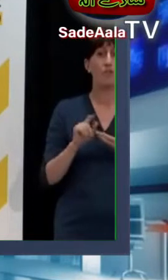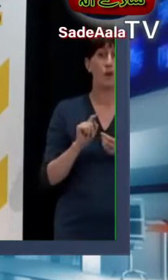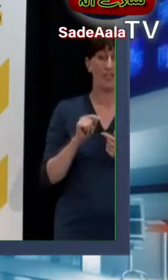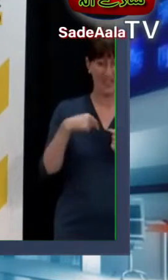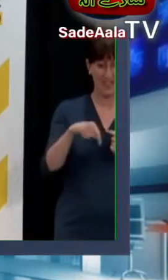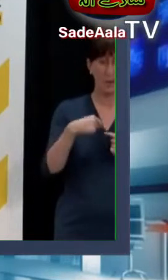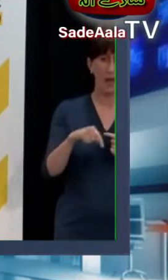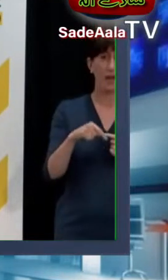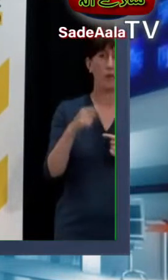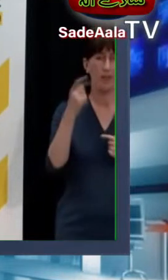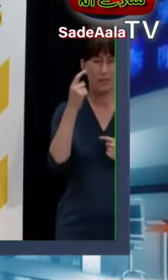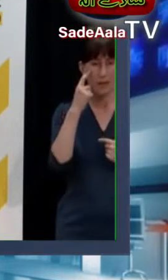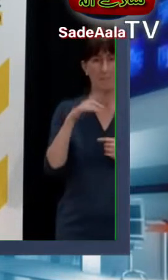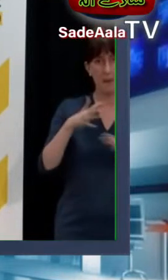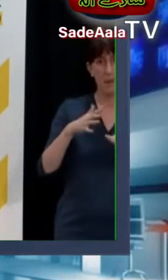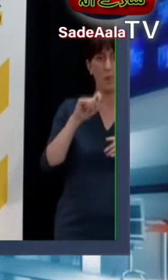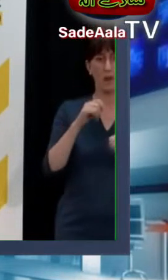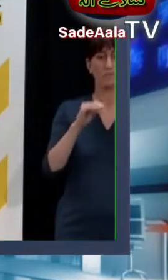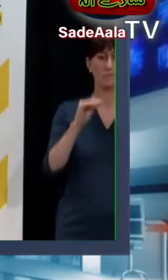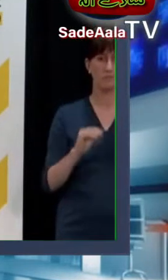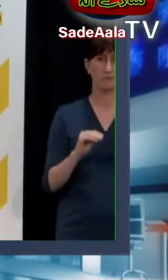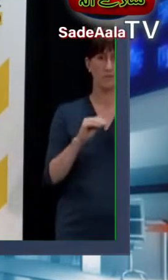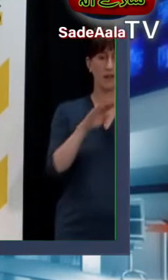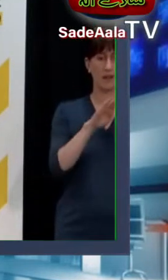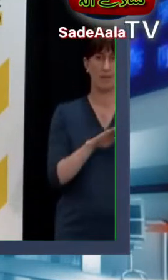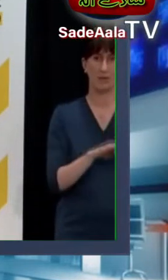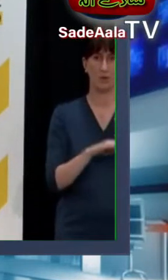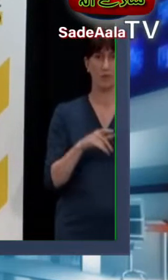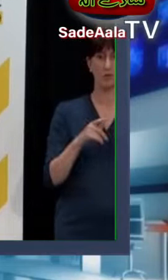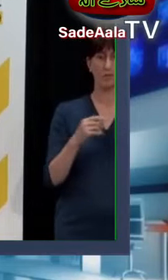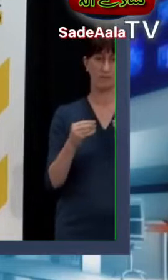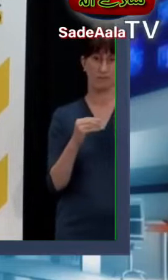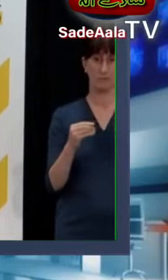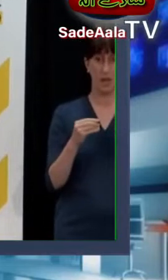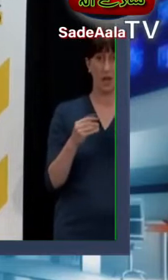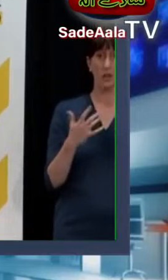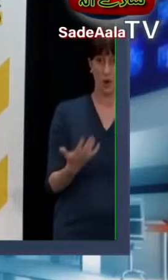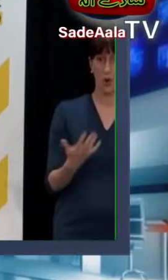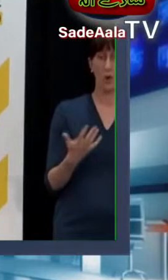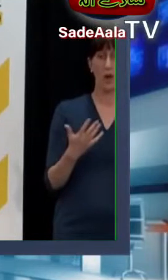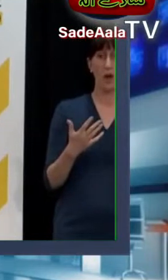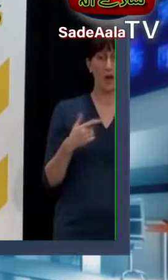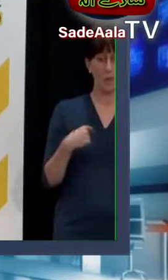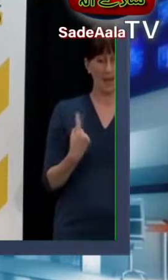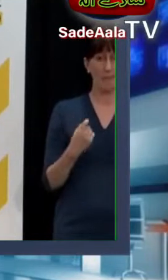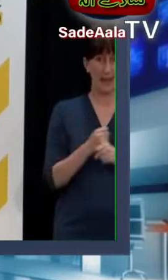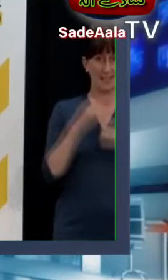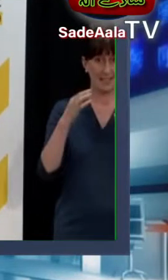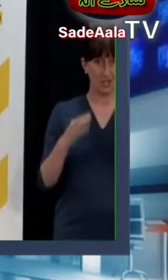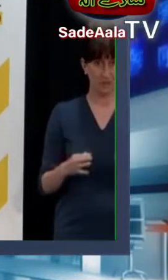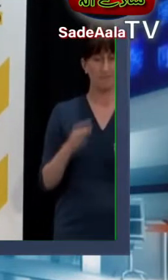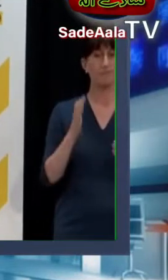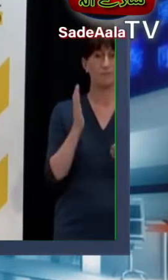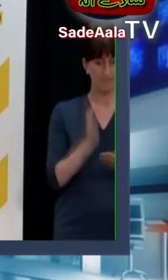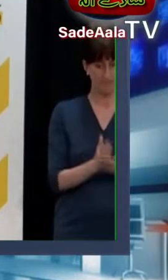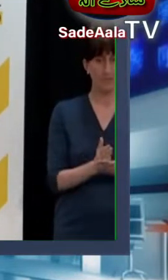ਵਿੱਚ ਲੈਵਲ 3 ਦਾ ਸਟੈਪ 2 ਲਾਗੂ ਕਰ ਦਿੱਤਾ ਜਾਵੇਗਾ ਇਹ ਸਟੈਪ 2 ਦੇ ਨਿਯਮ ਕੁਝ ਇਸ ਪ੍ਰਕਾਰ ਨੇ ਰੀਟੇਲ ਖੁੱਲ